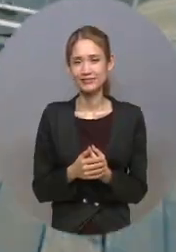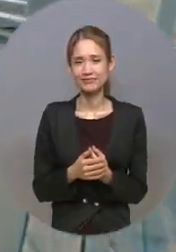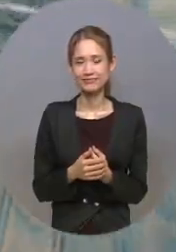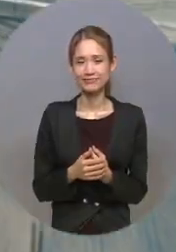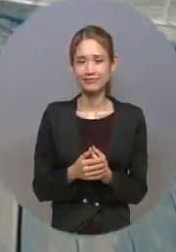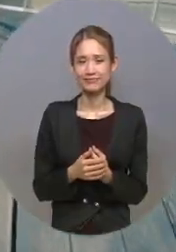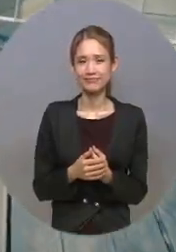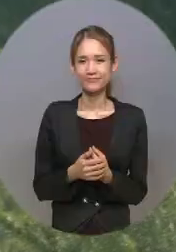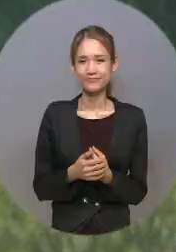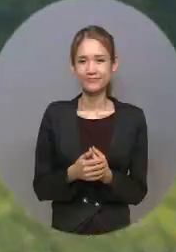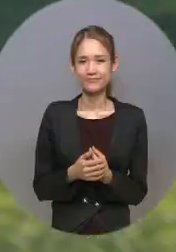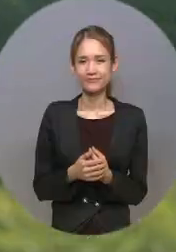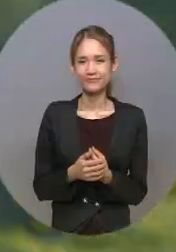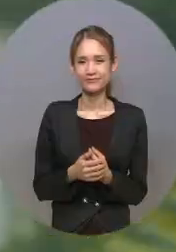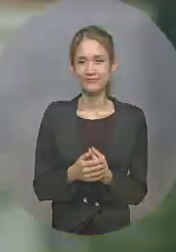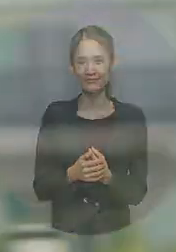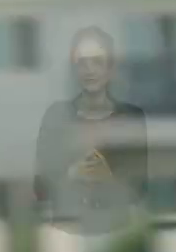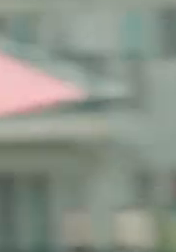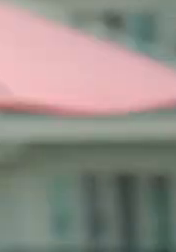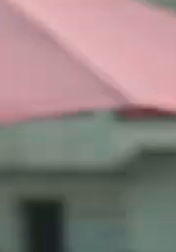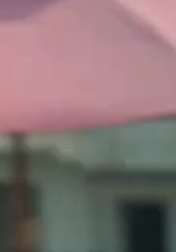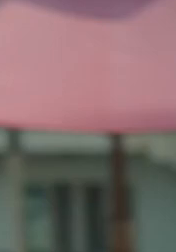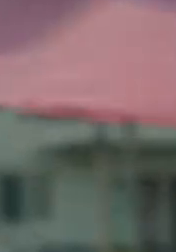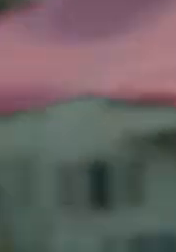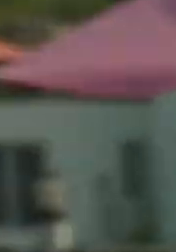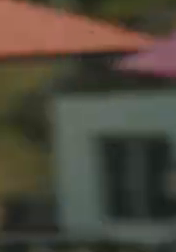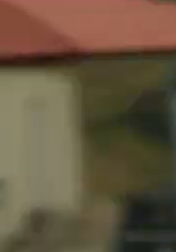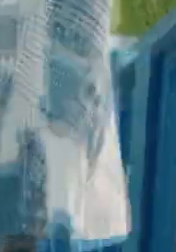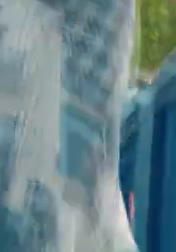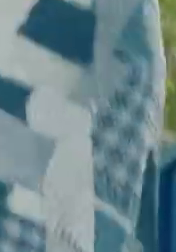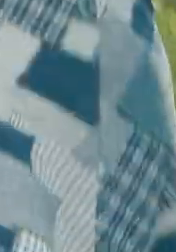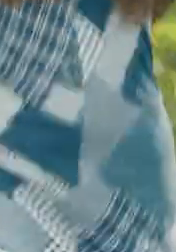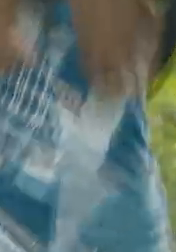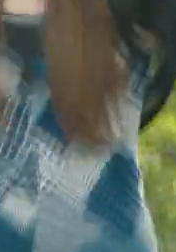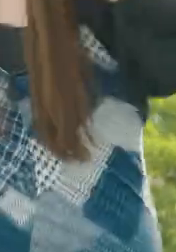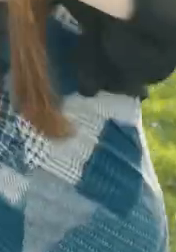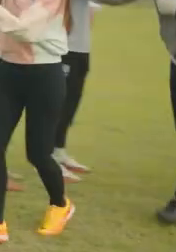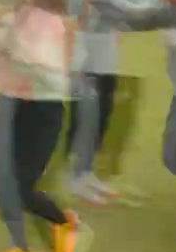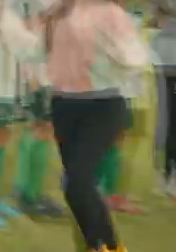예. 아, 좋다 좋다. 에이, 이거는 말이 안 되지 않습니까? 예. 이게 남의.